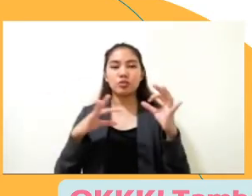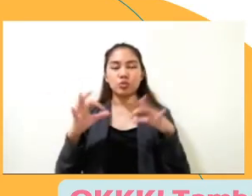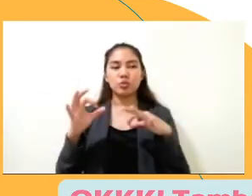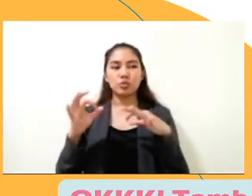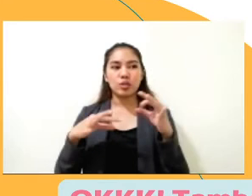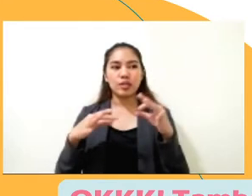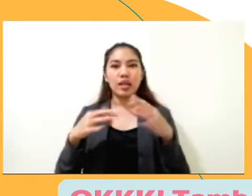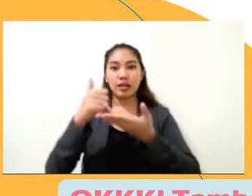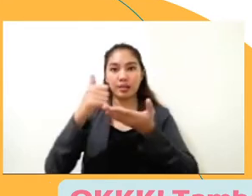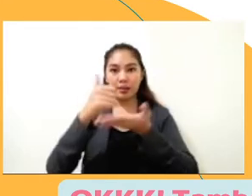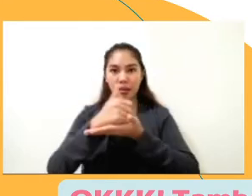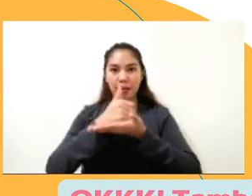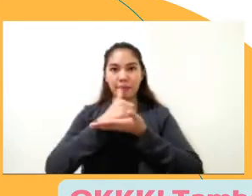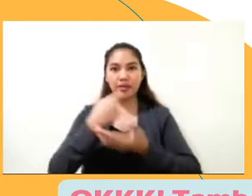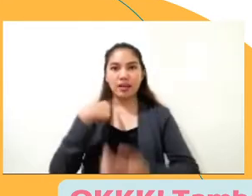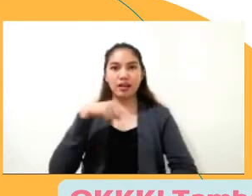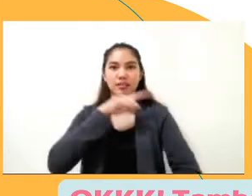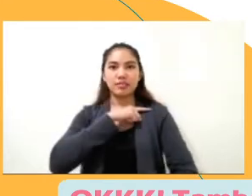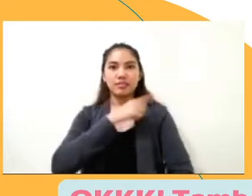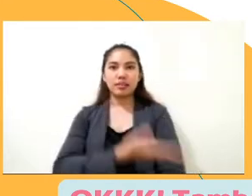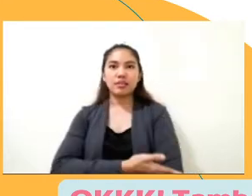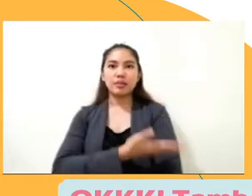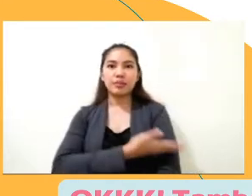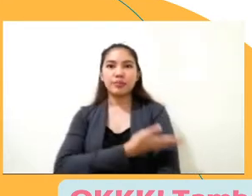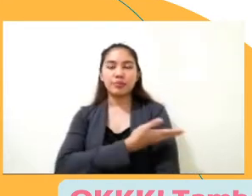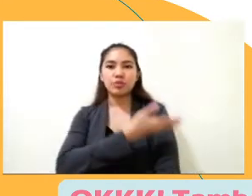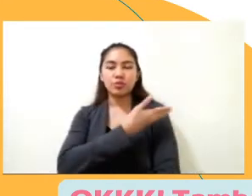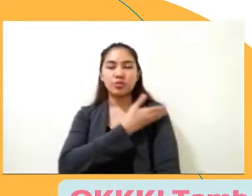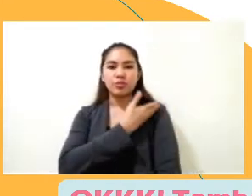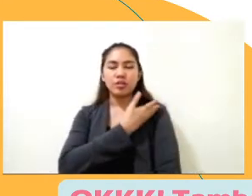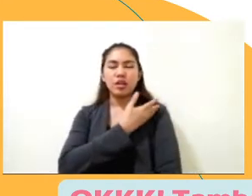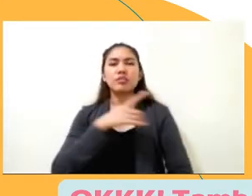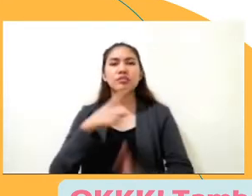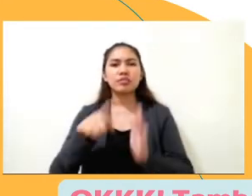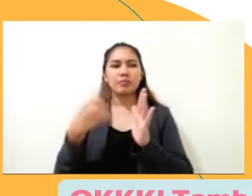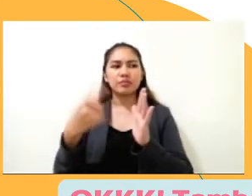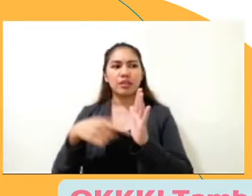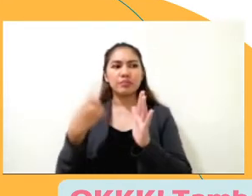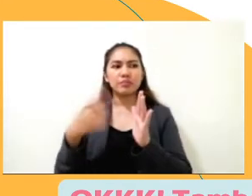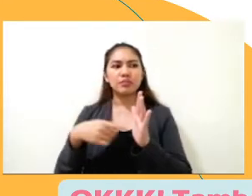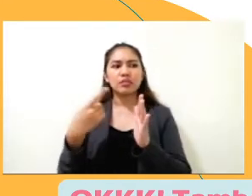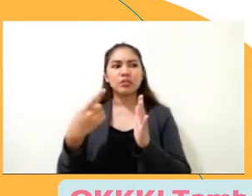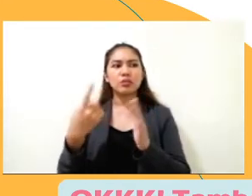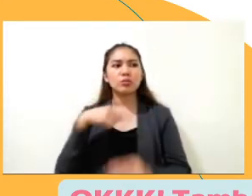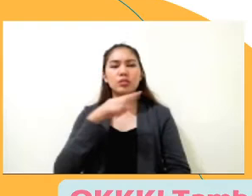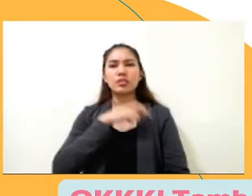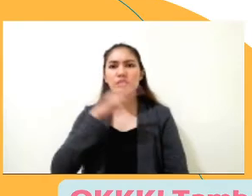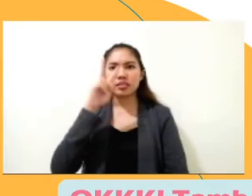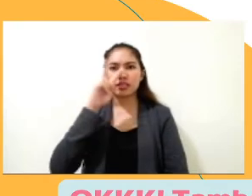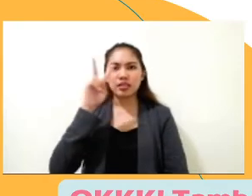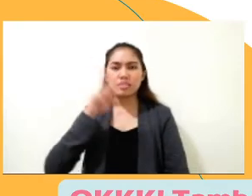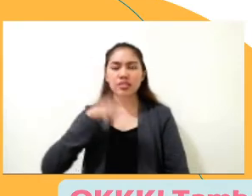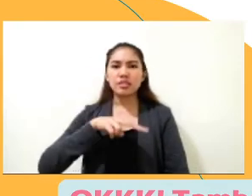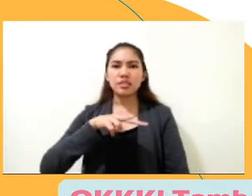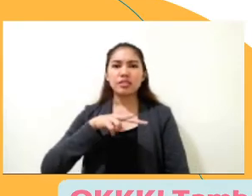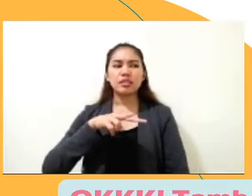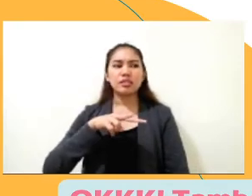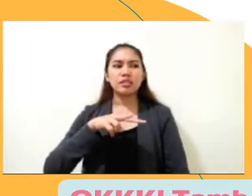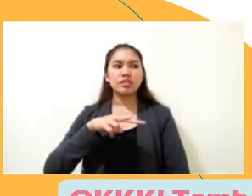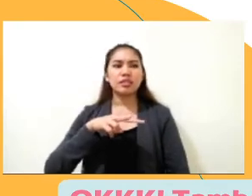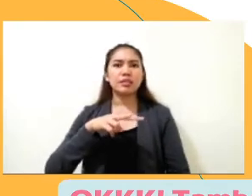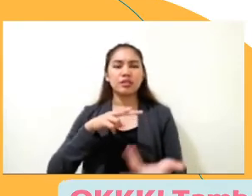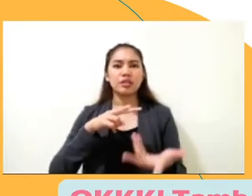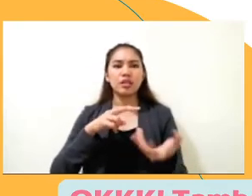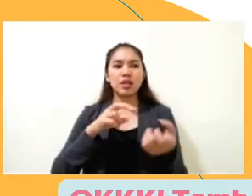lalong nai-improve yung ilang mga bagay. Kasi may mga pagkakataon na hindi natin nakikita yung mga ibang sides of what we